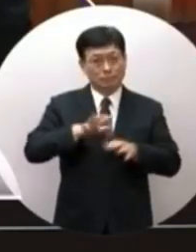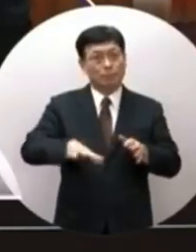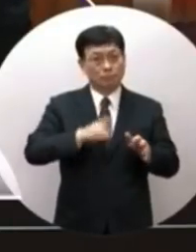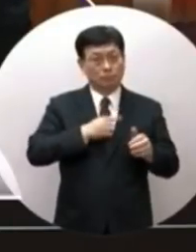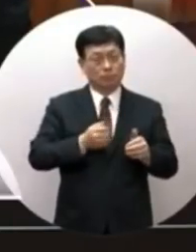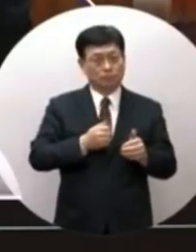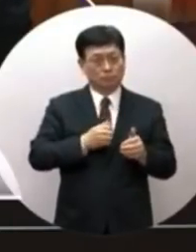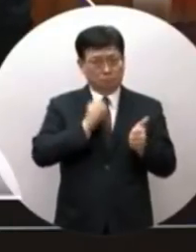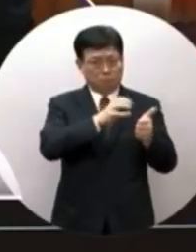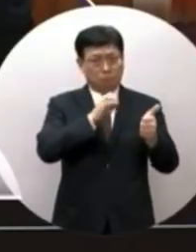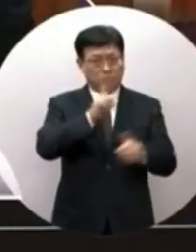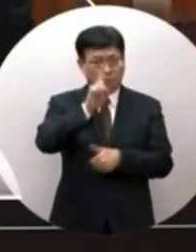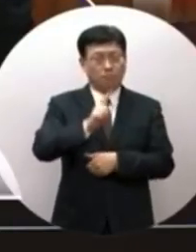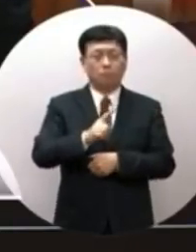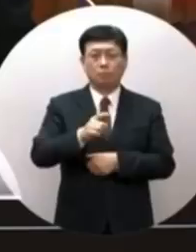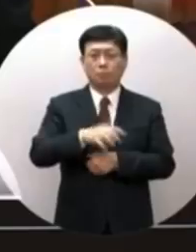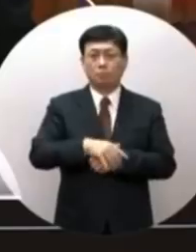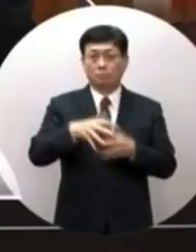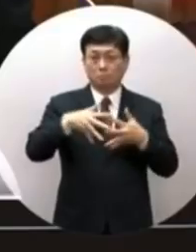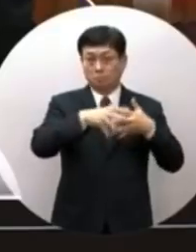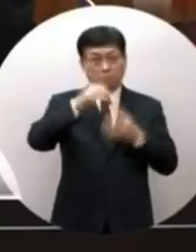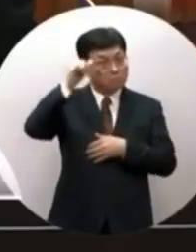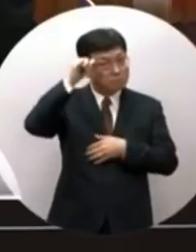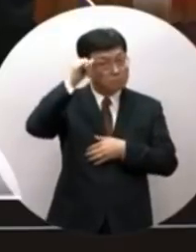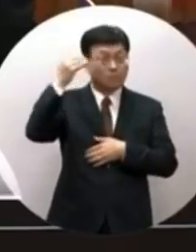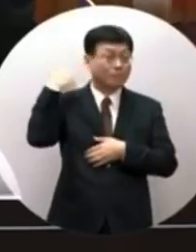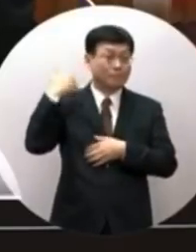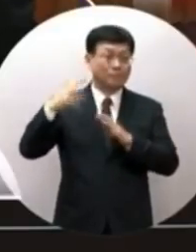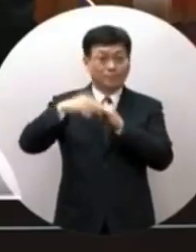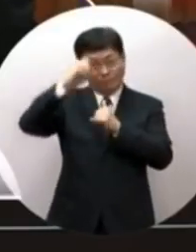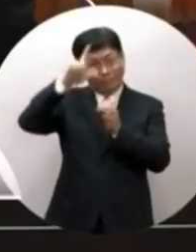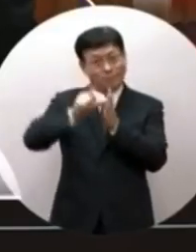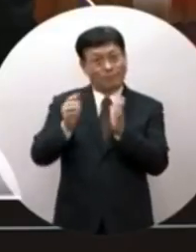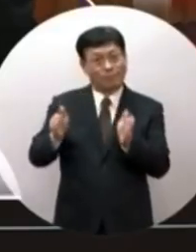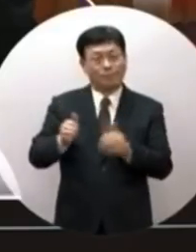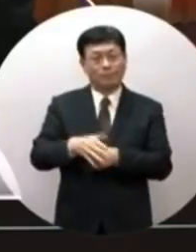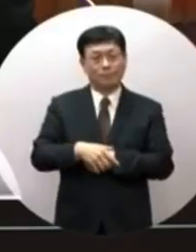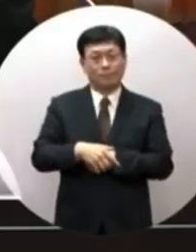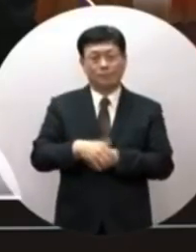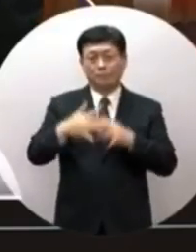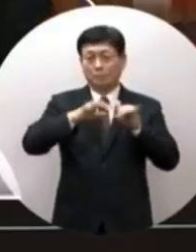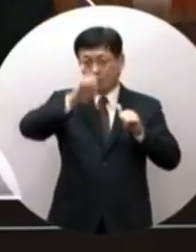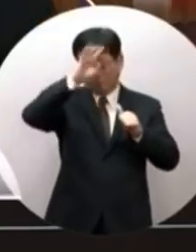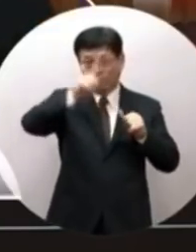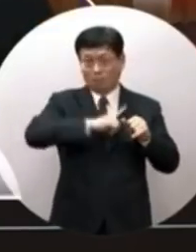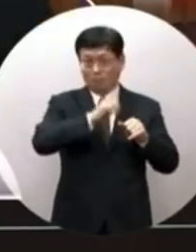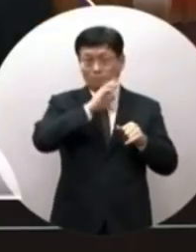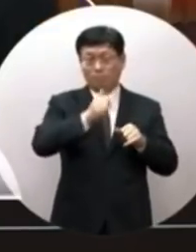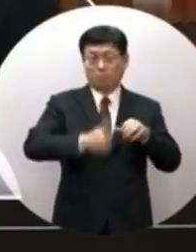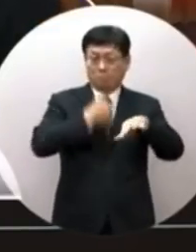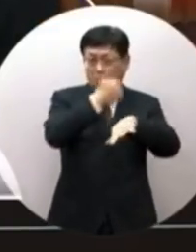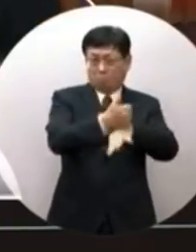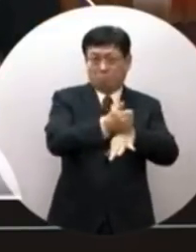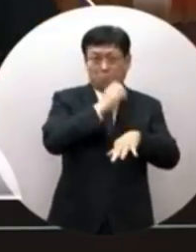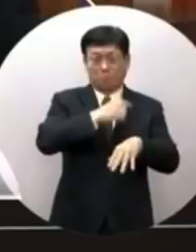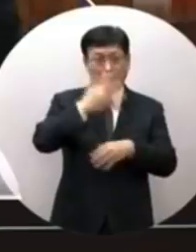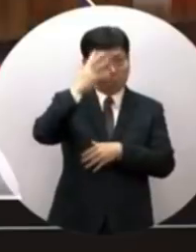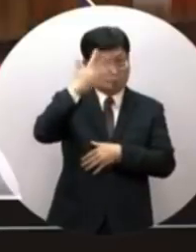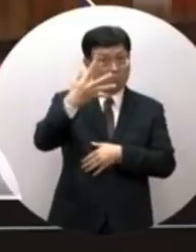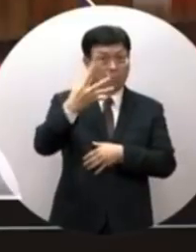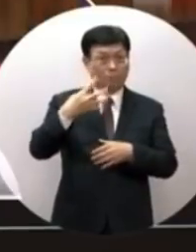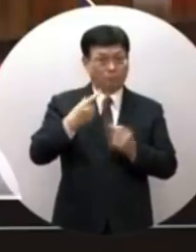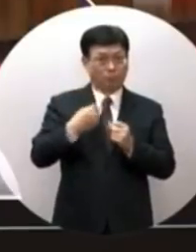是我还记得一点，美牛当时国民党时代， 民进党占了主席台五天四